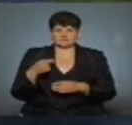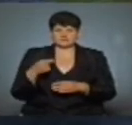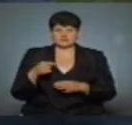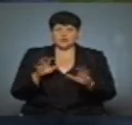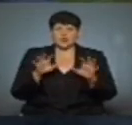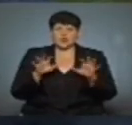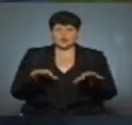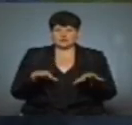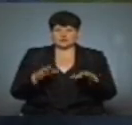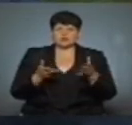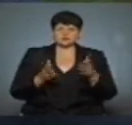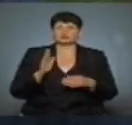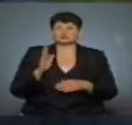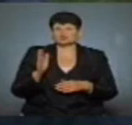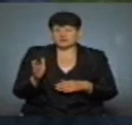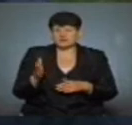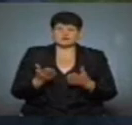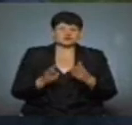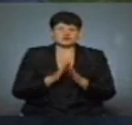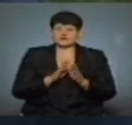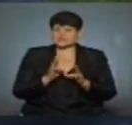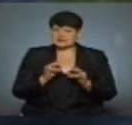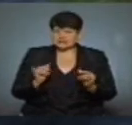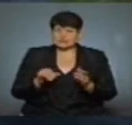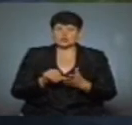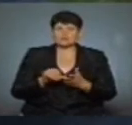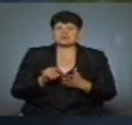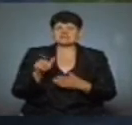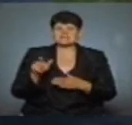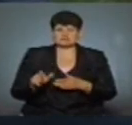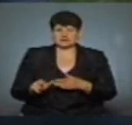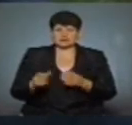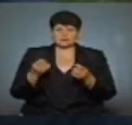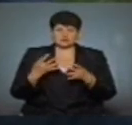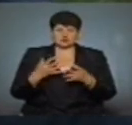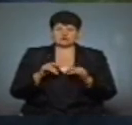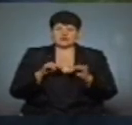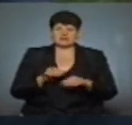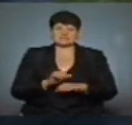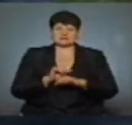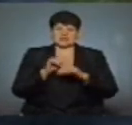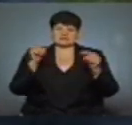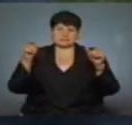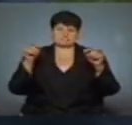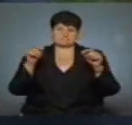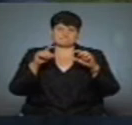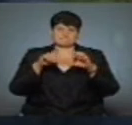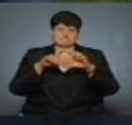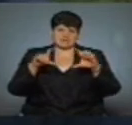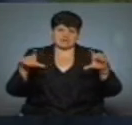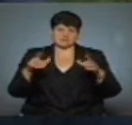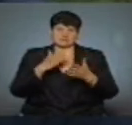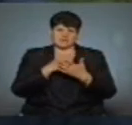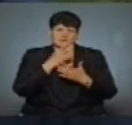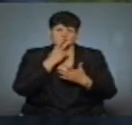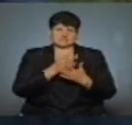голові, якщо він буде, якщо ні, його представникам. Ну і просто от акція пікету з плакатами. Ми маємо показати нашу позицію.